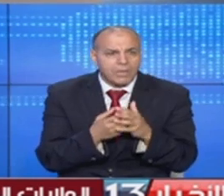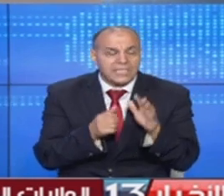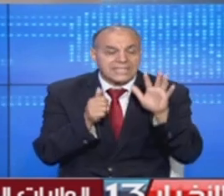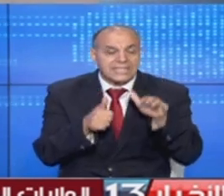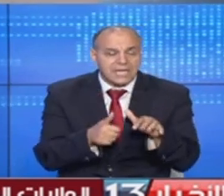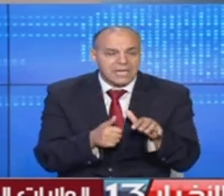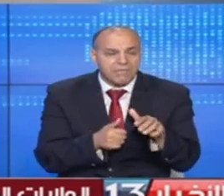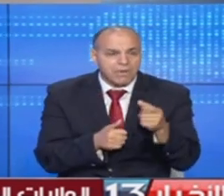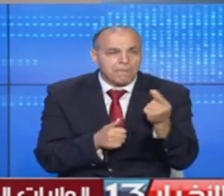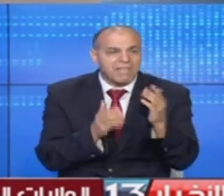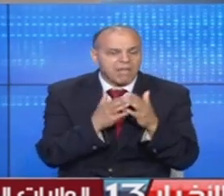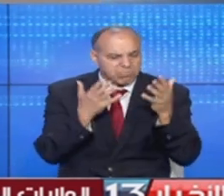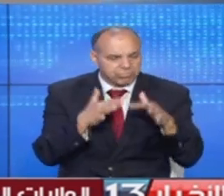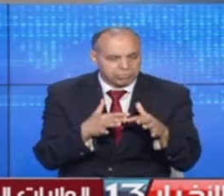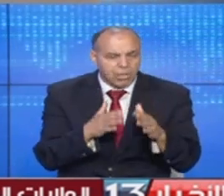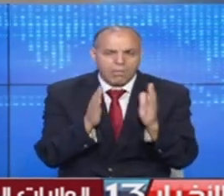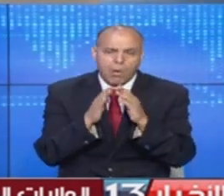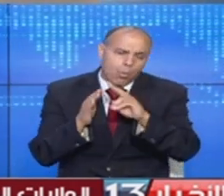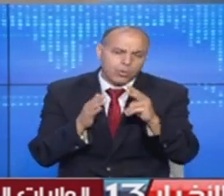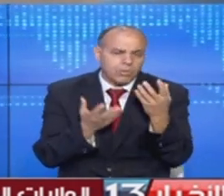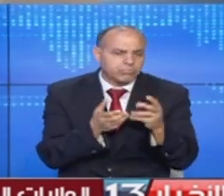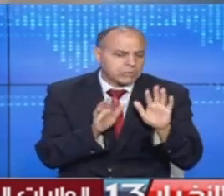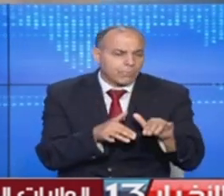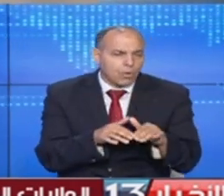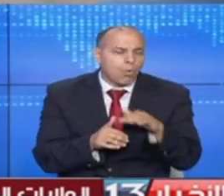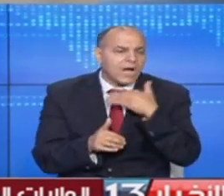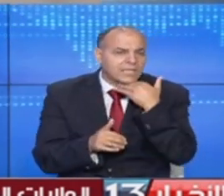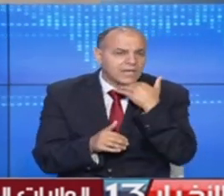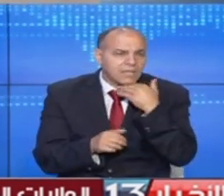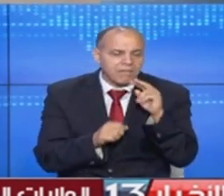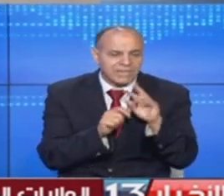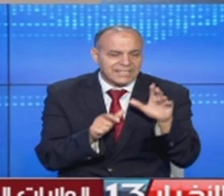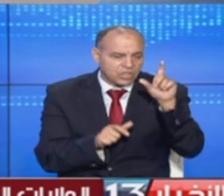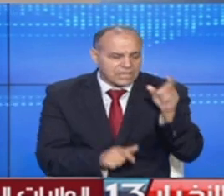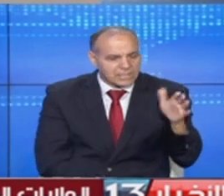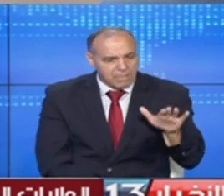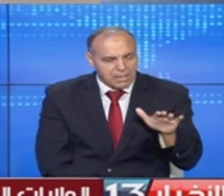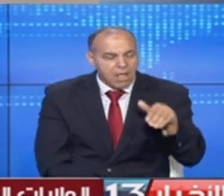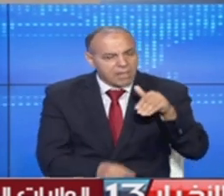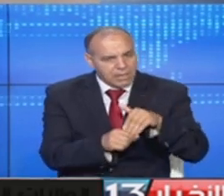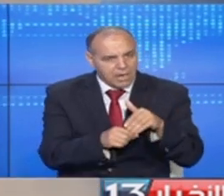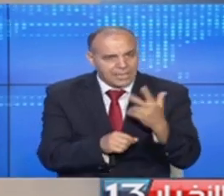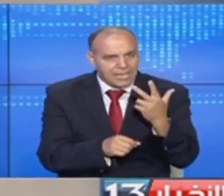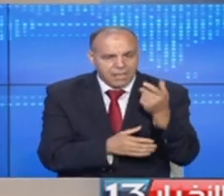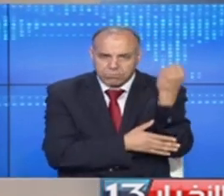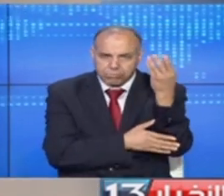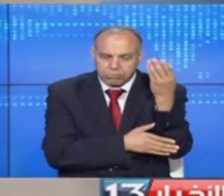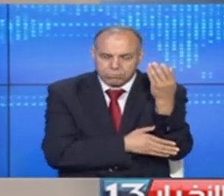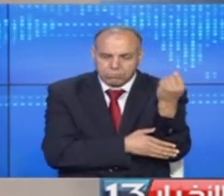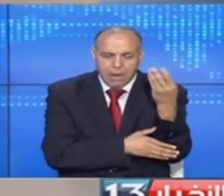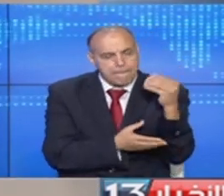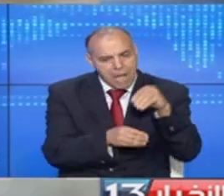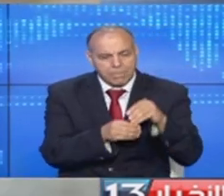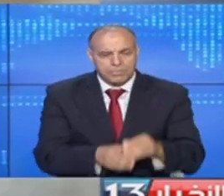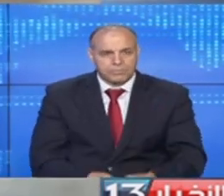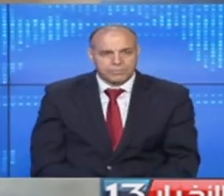الاف ومائه منزل ومباني اخرى وقتلت سته وعشرين شخصا بينهم ثلاثه من افراد الاتفاق